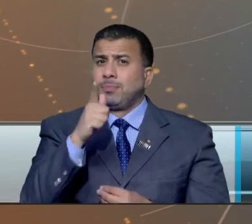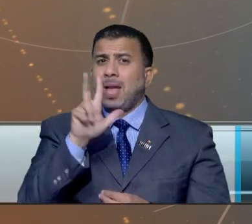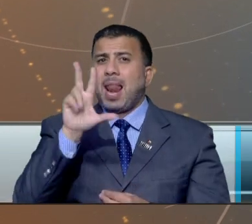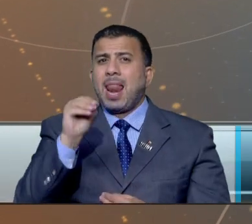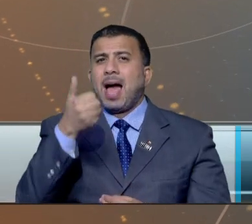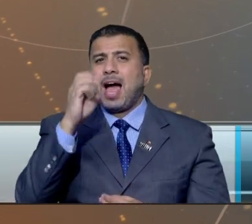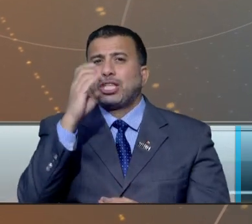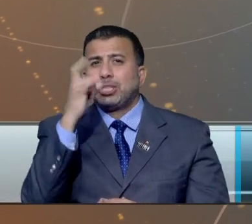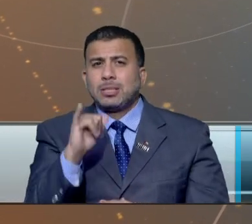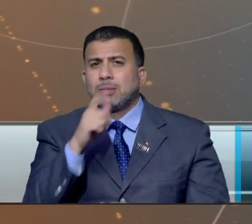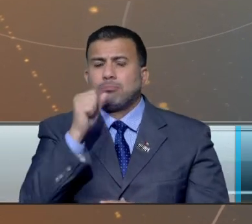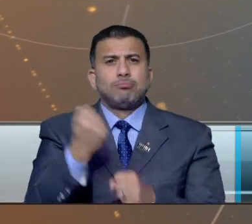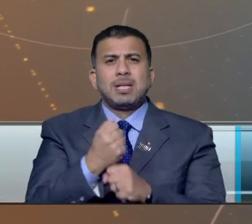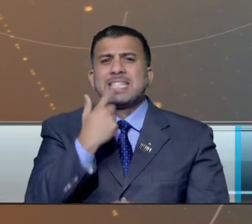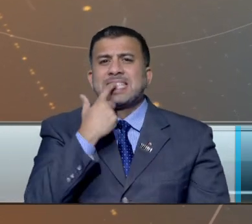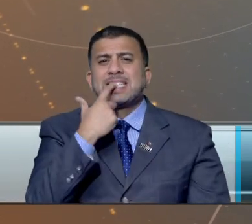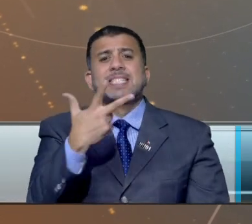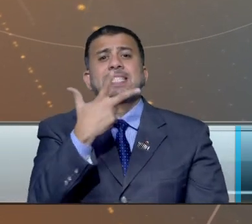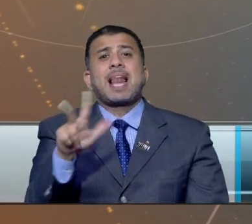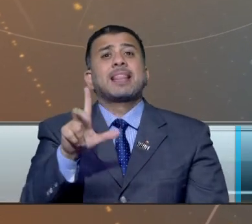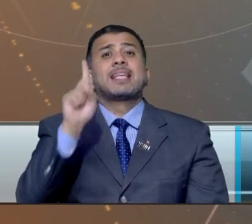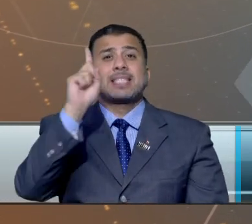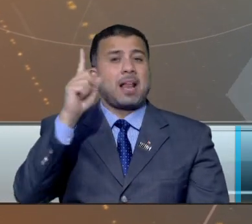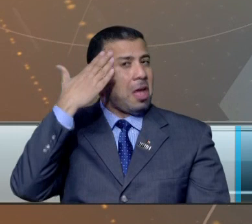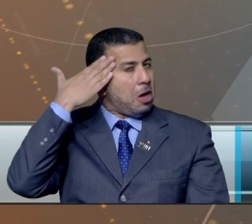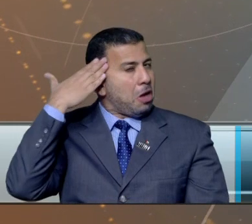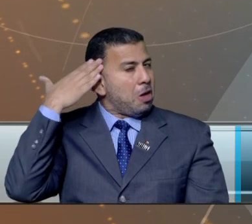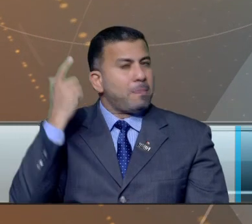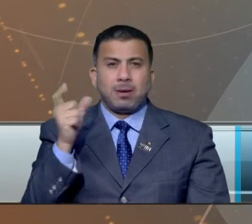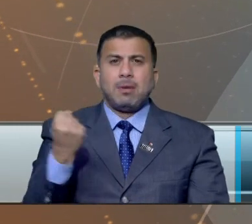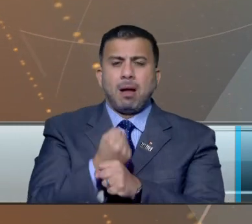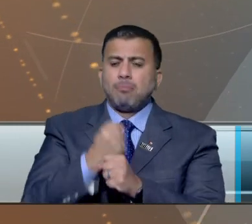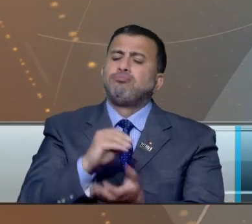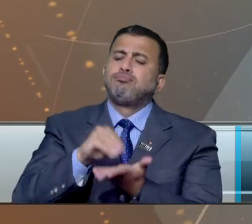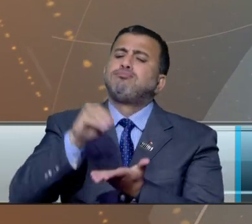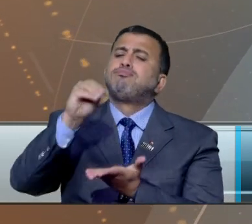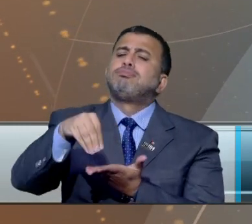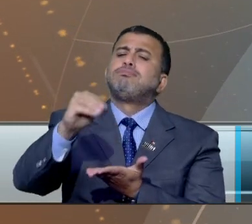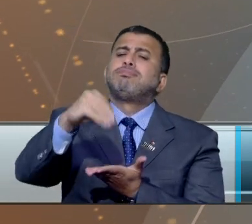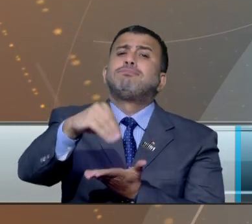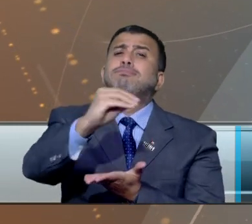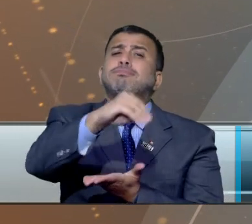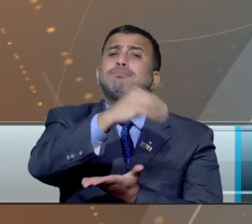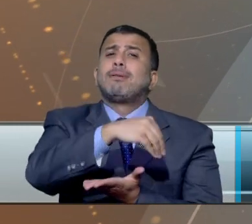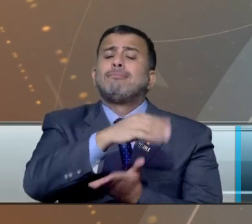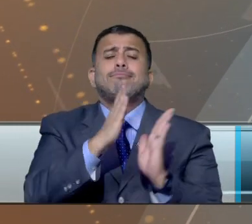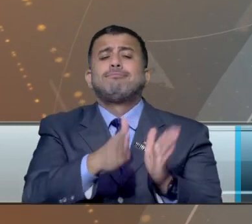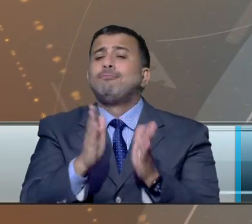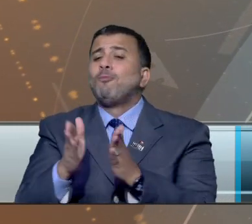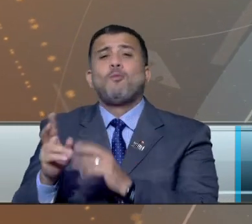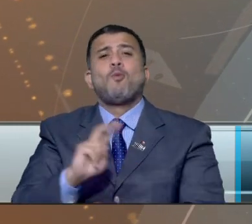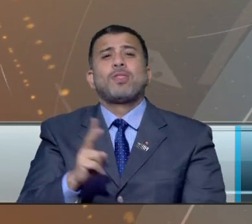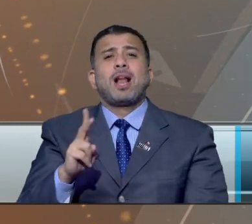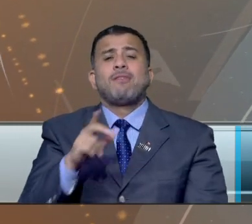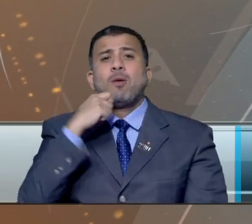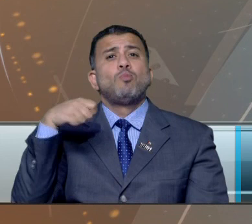سعاده الهاجري خبره عمليه تفوق 30 سنه حيث شغل عددا من المناصب في مجالات مختلفه